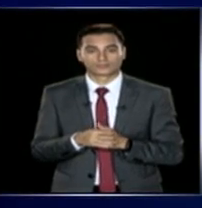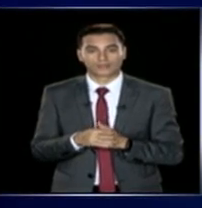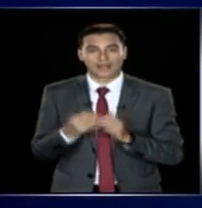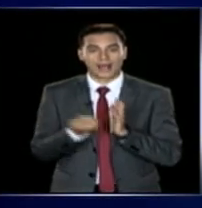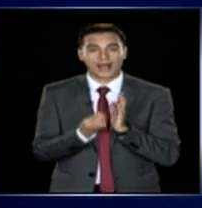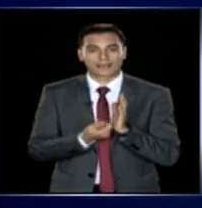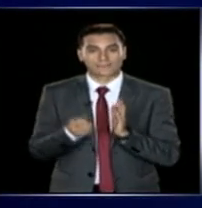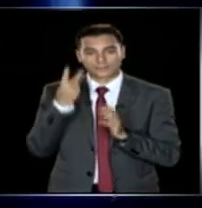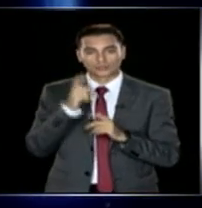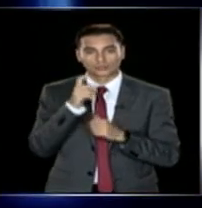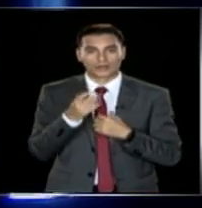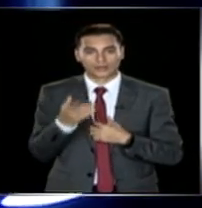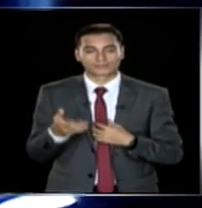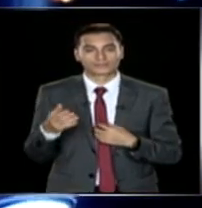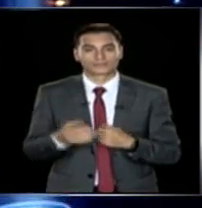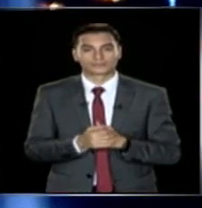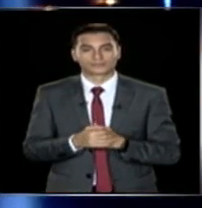أدب والسؤال هو: